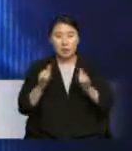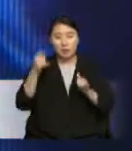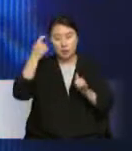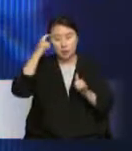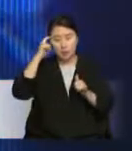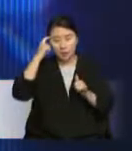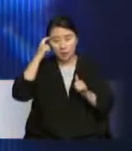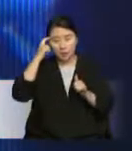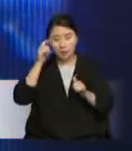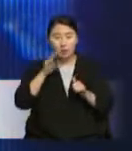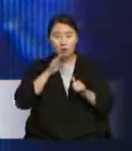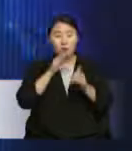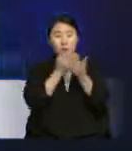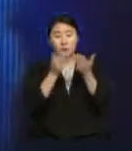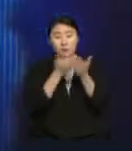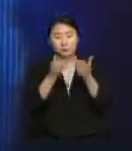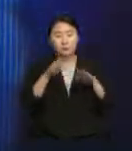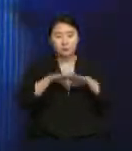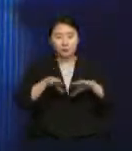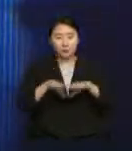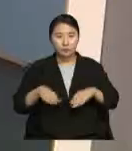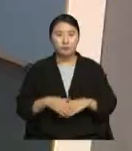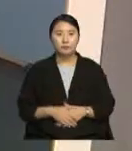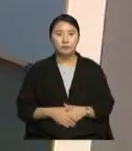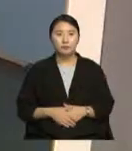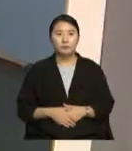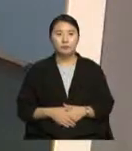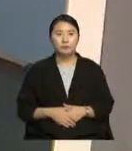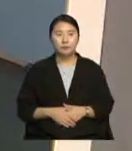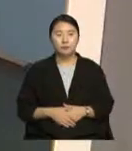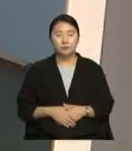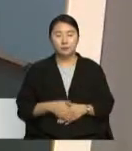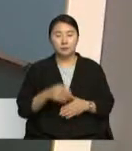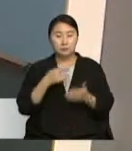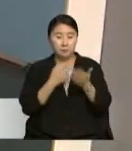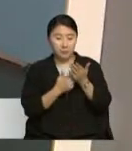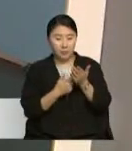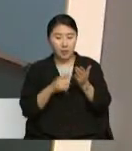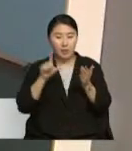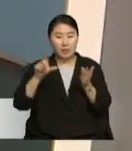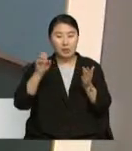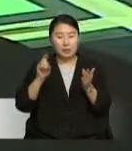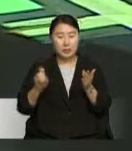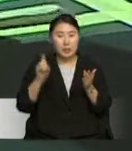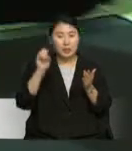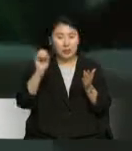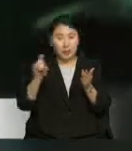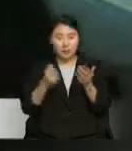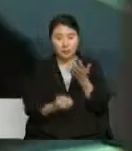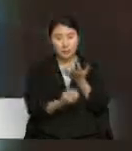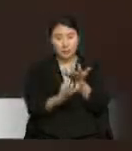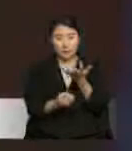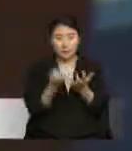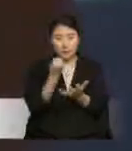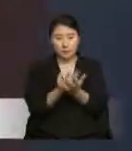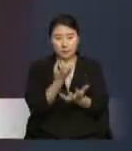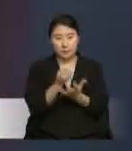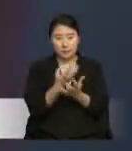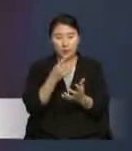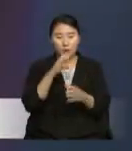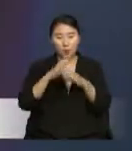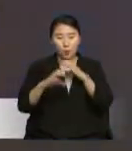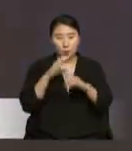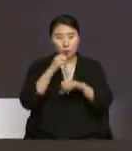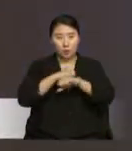관념을 현대미술의 시각으로 풀어냈습니다. 플라스틱 패널과 LED 불빛을 조합한 설치 작품은 소통을